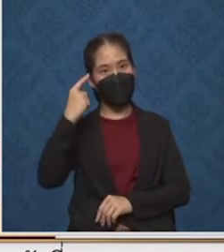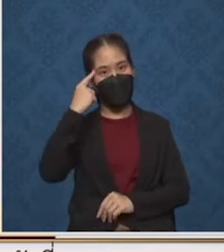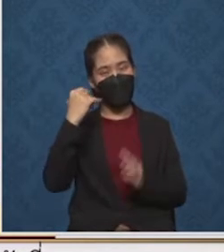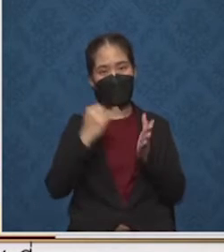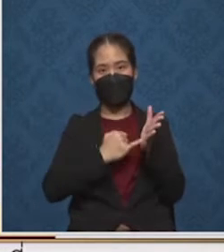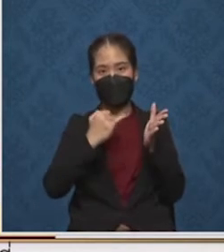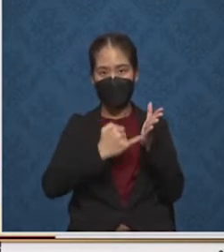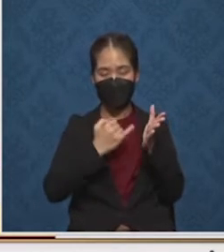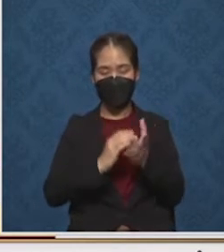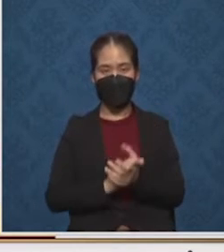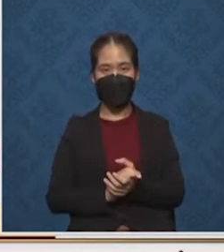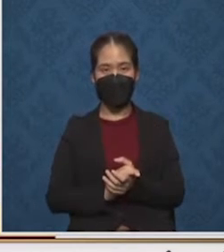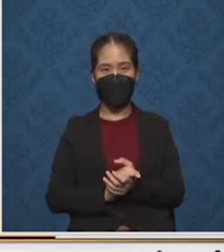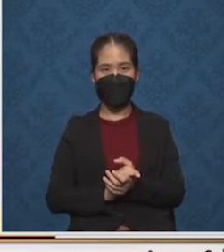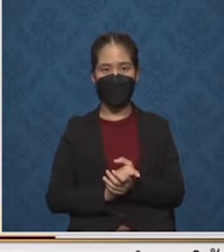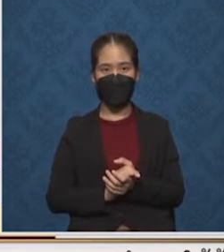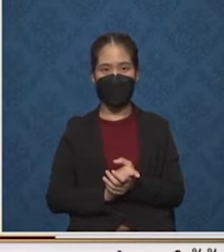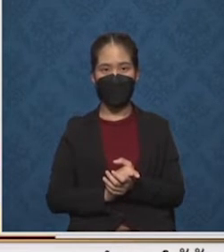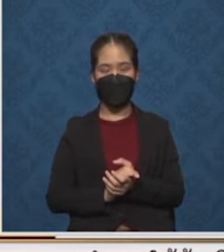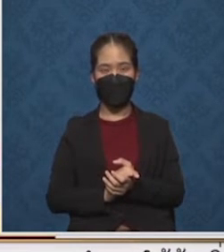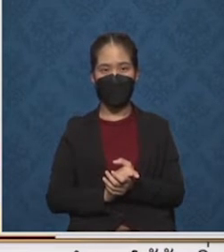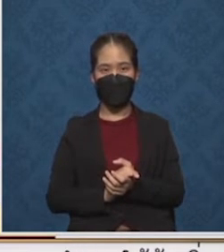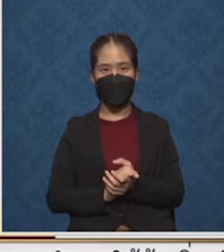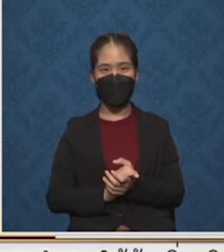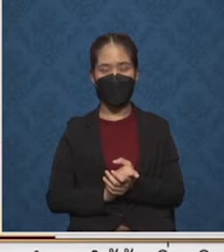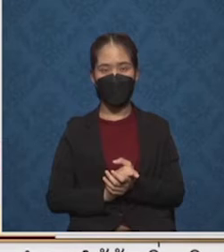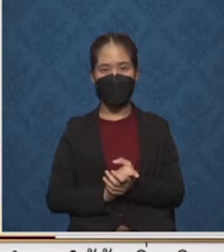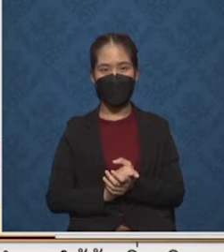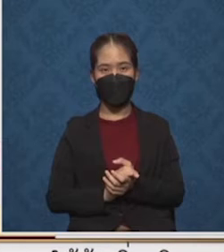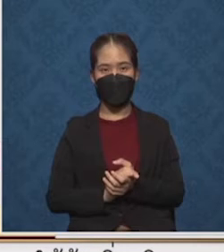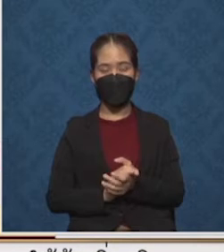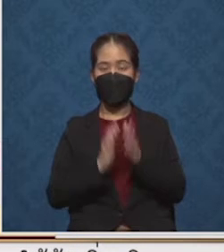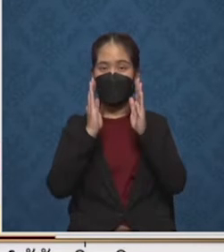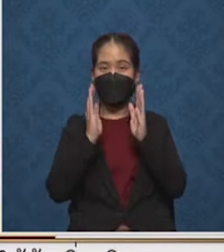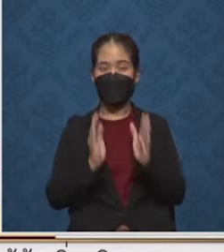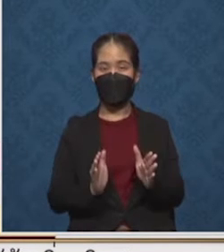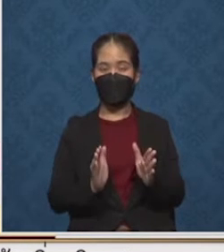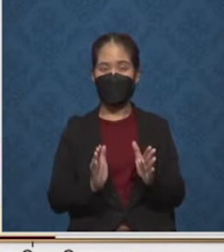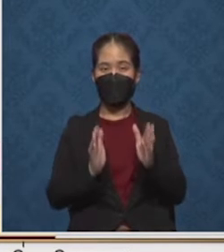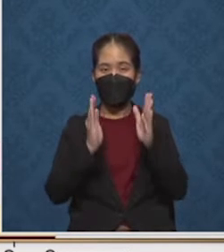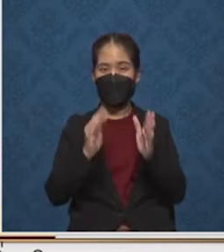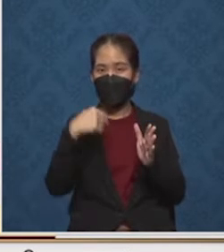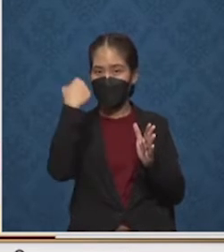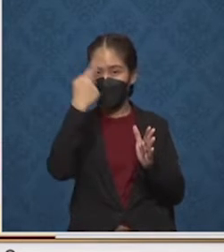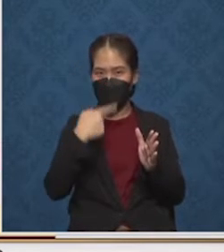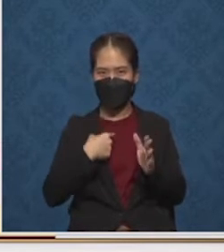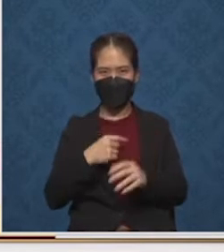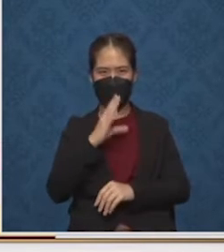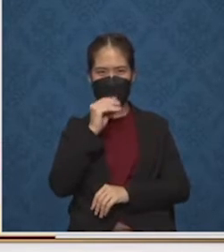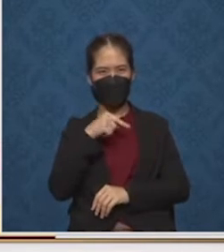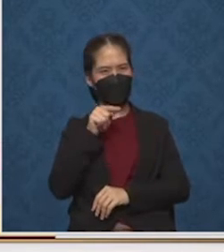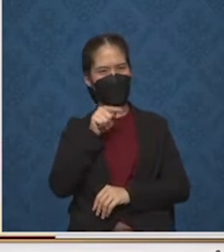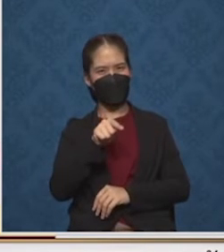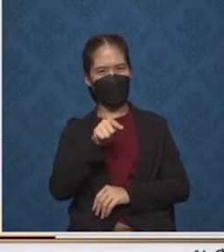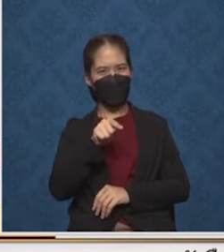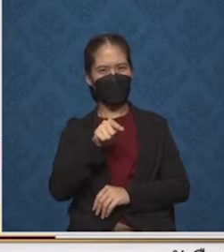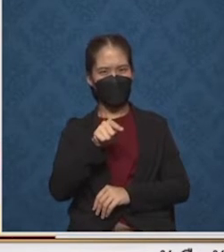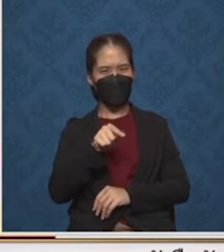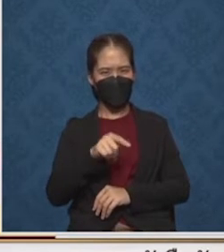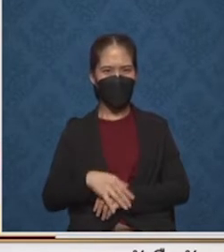ง่ายๆแค่นี้นะครับถ้าไม่มีใครที่จะปฏิเสธโอ้นี่มันจำเป็นเลยนะ